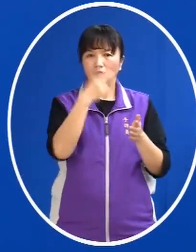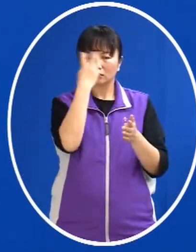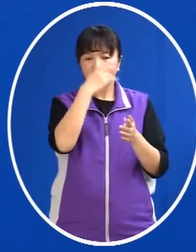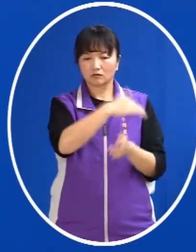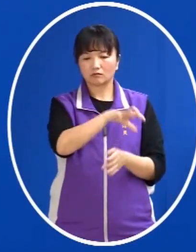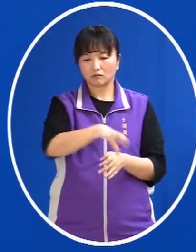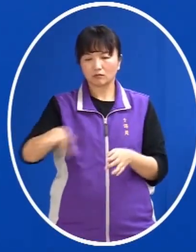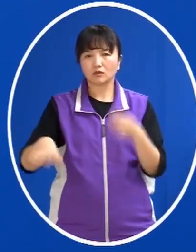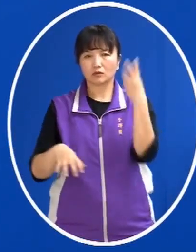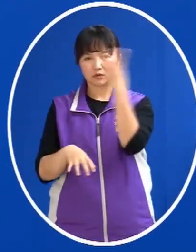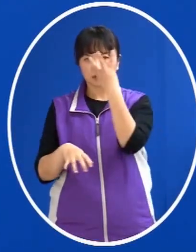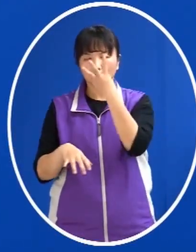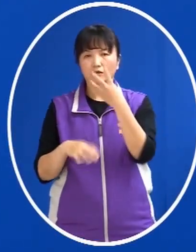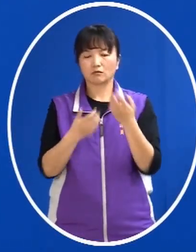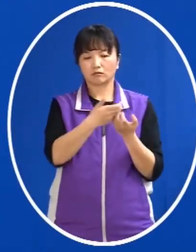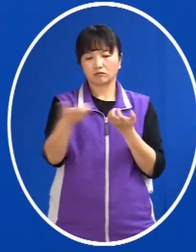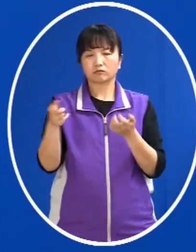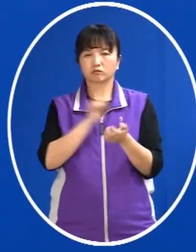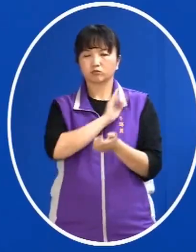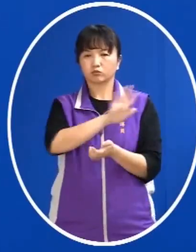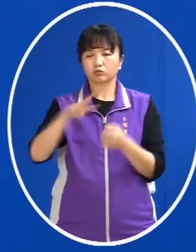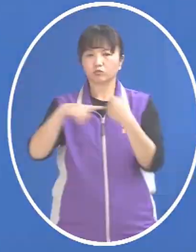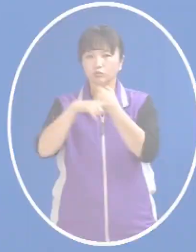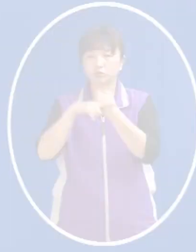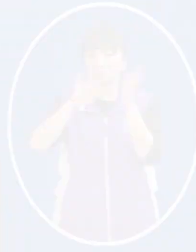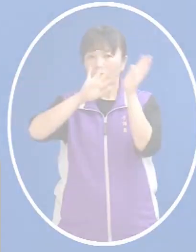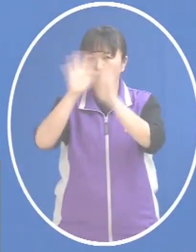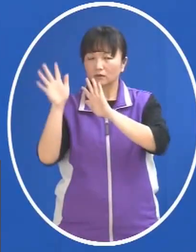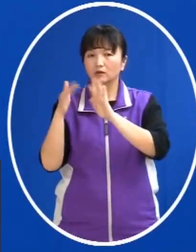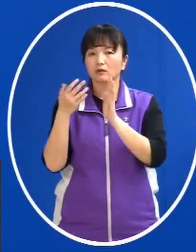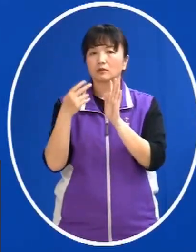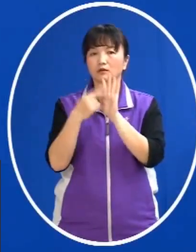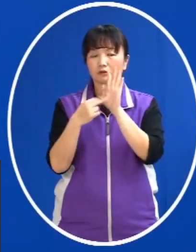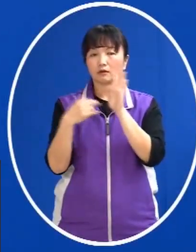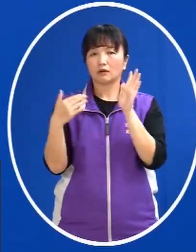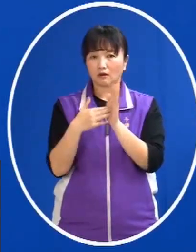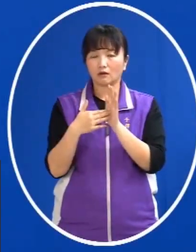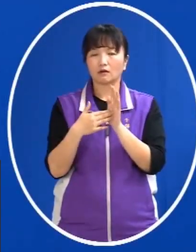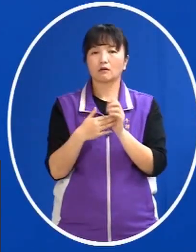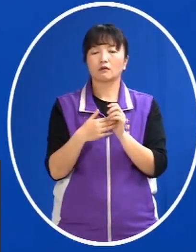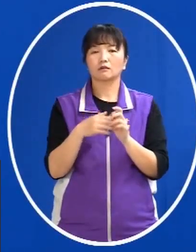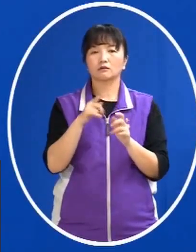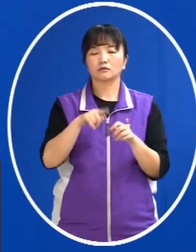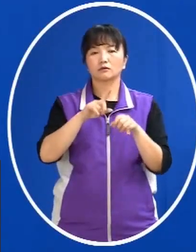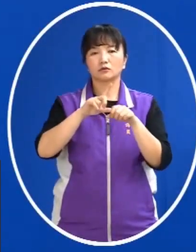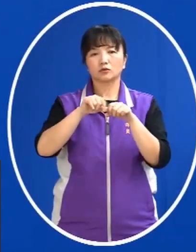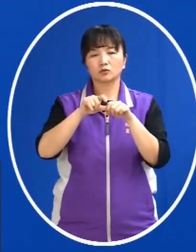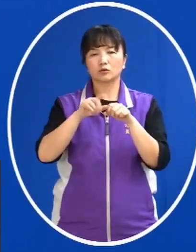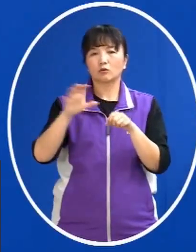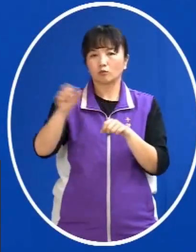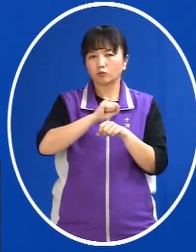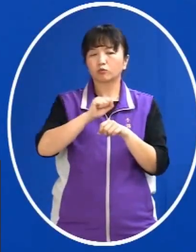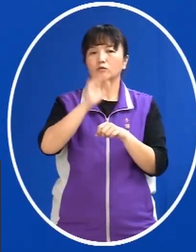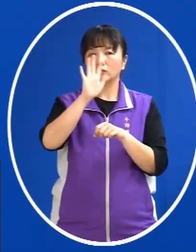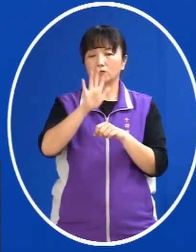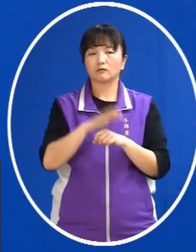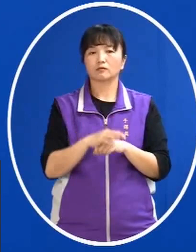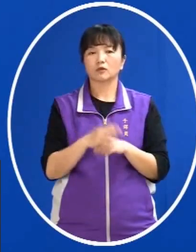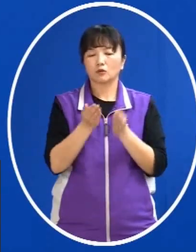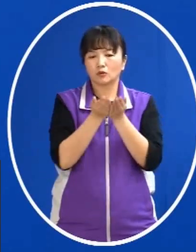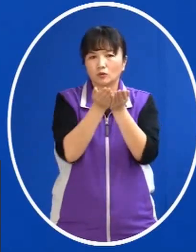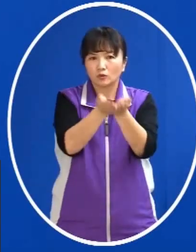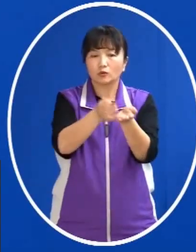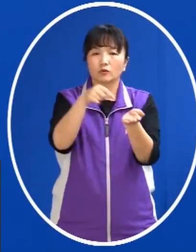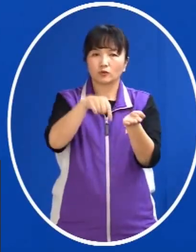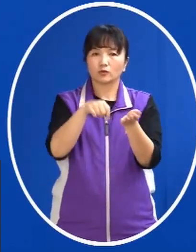实验室分别做检查，那也都得到一致的结果。那我们在很快的时间，我们也掌握在船